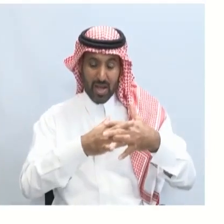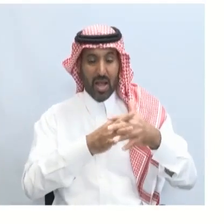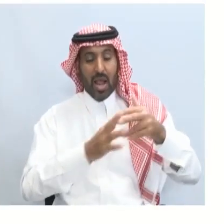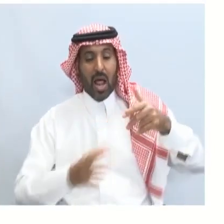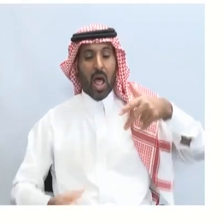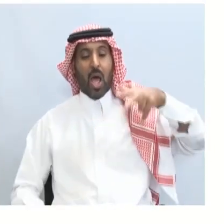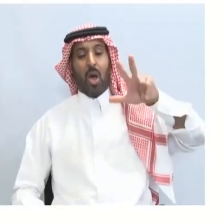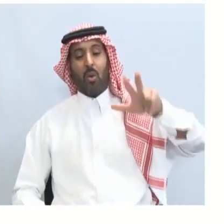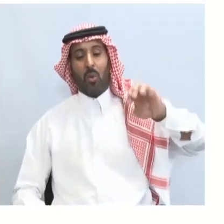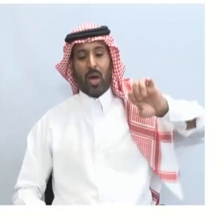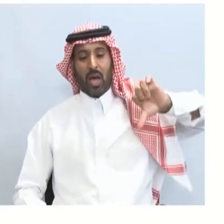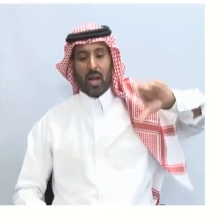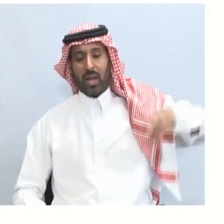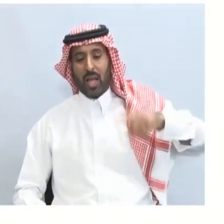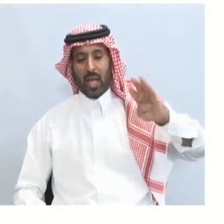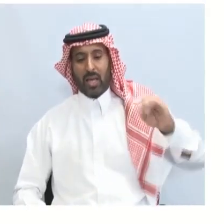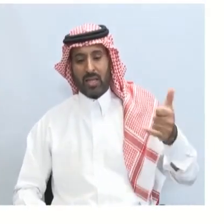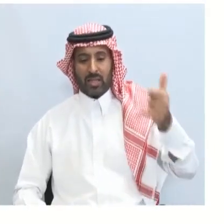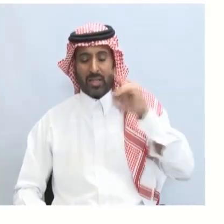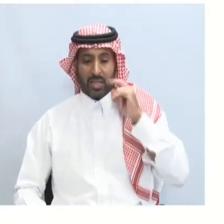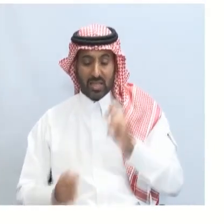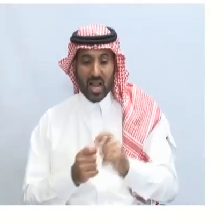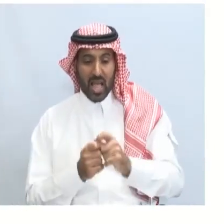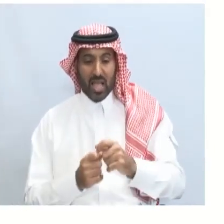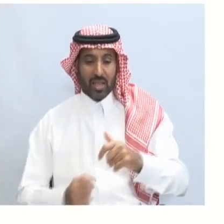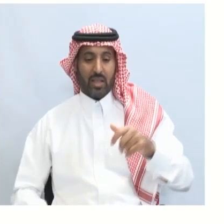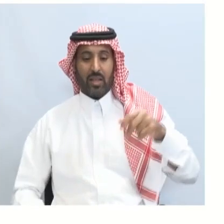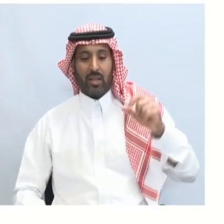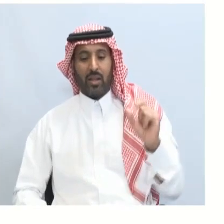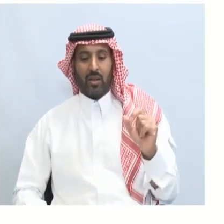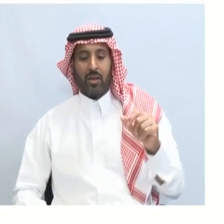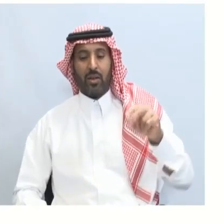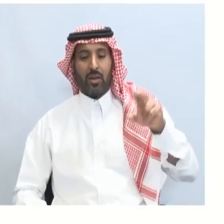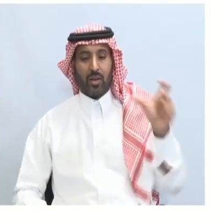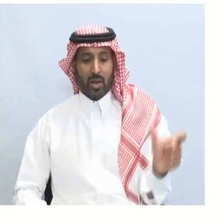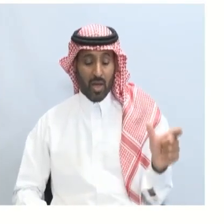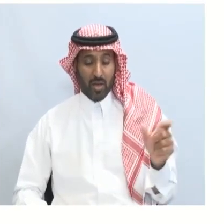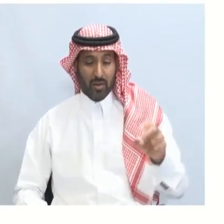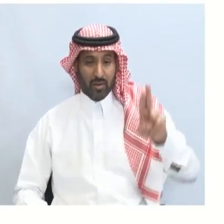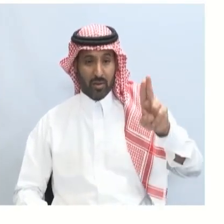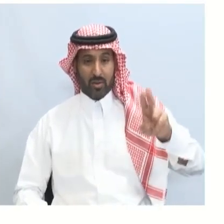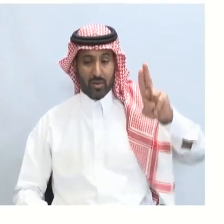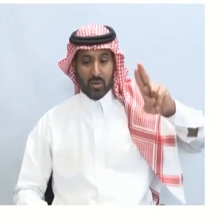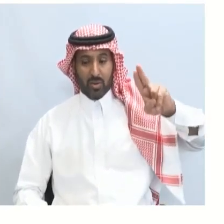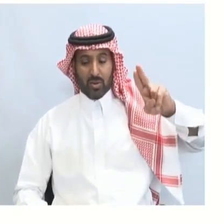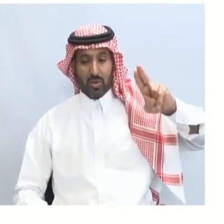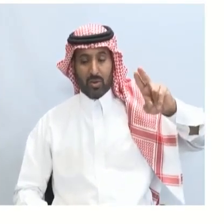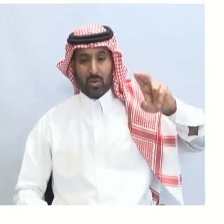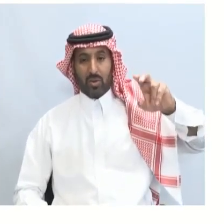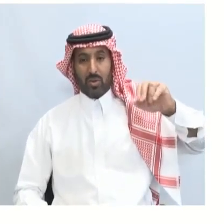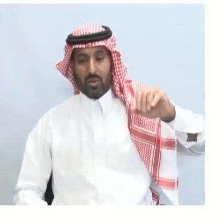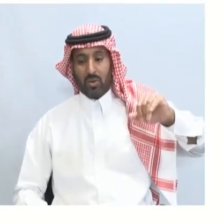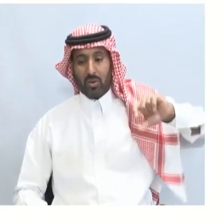الكواركات وكونت نيترونات وبروتونات كما هو موضح في الشكل 2